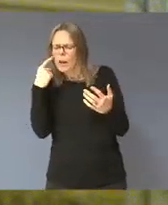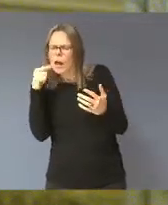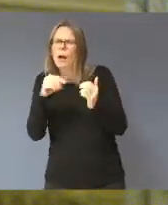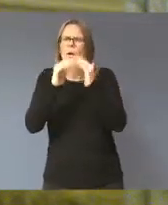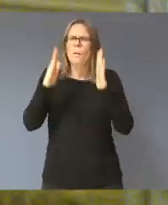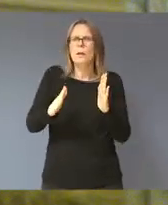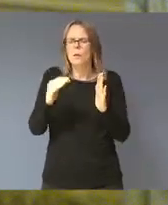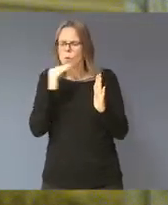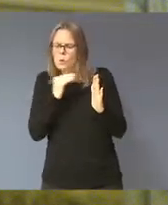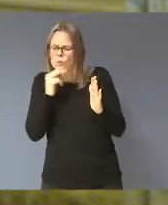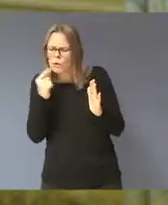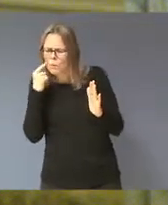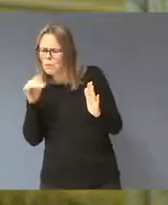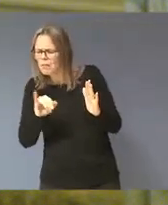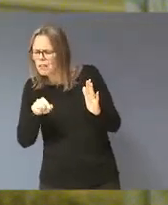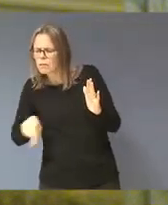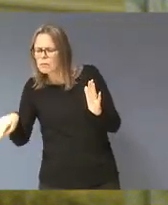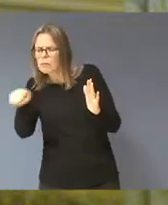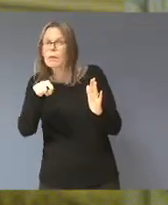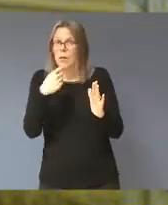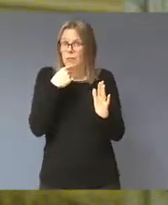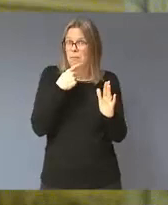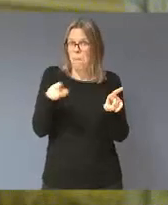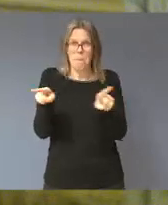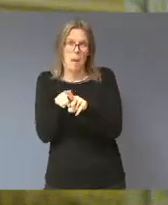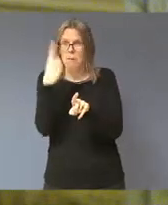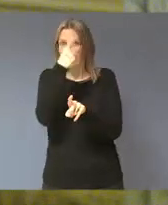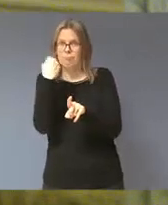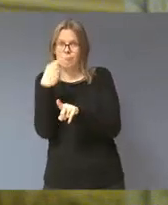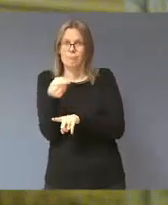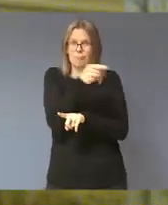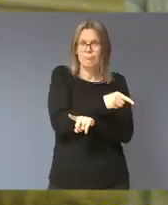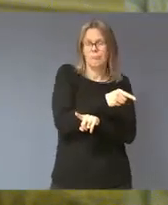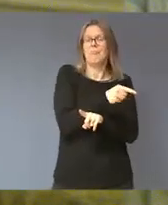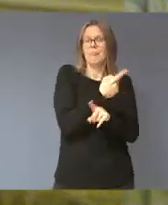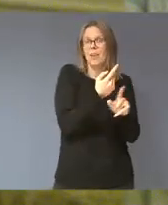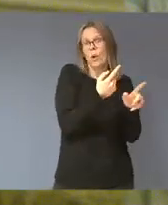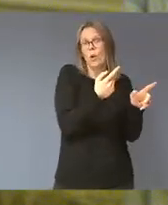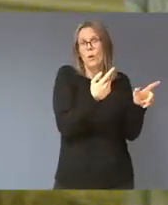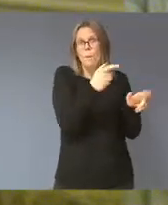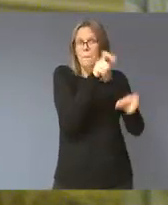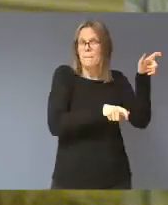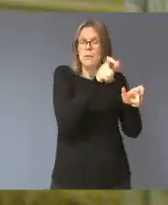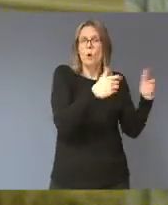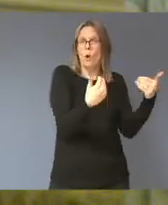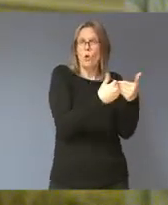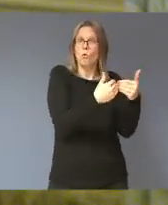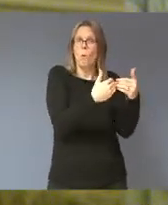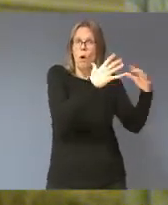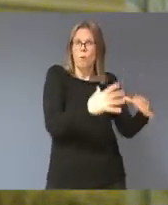qu'il s'agit de personnes qui relèvent de la demande d'asile, qui ont été soit déboutées de leur demande, ou soit qui